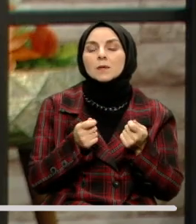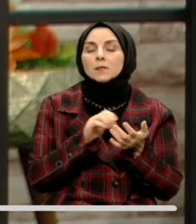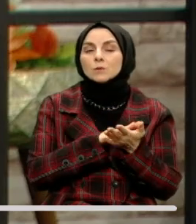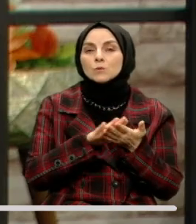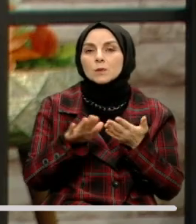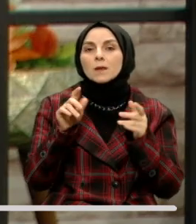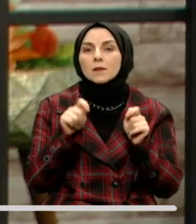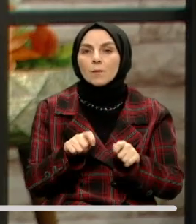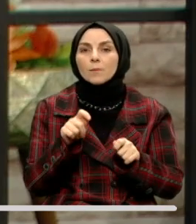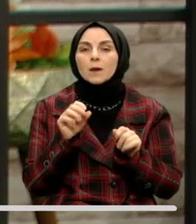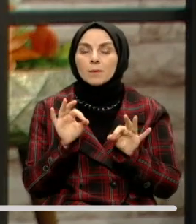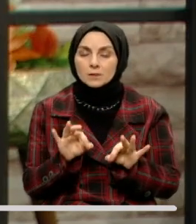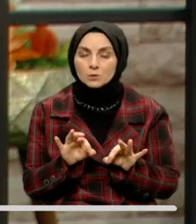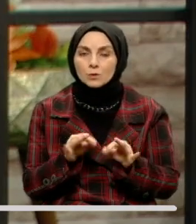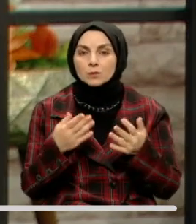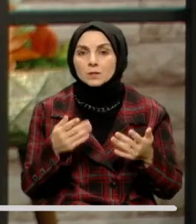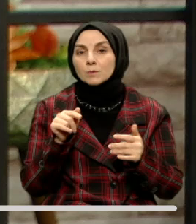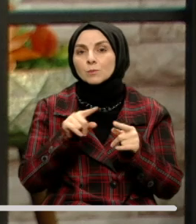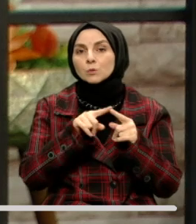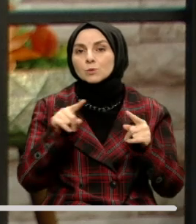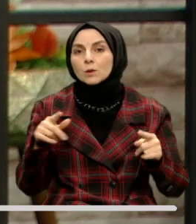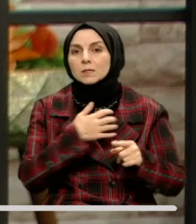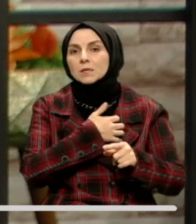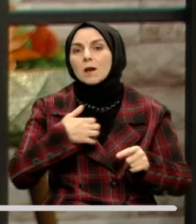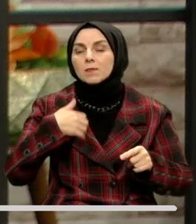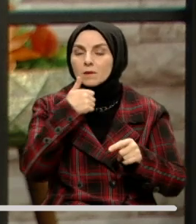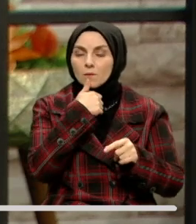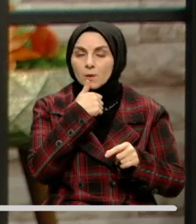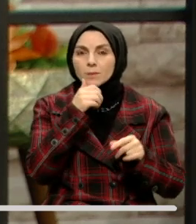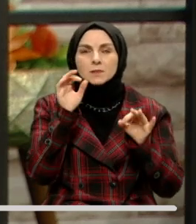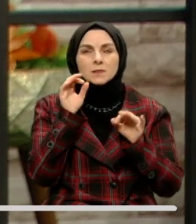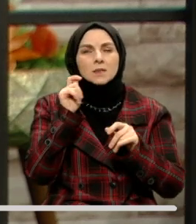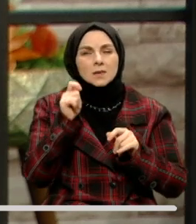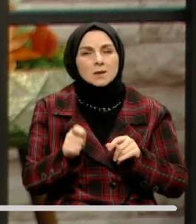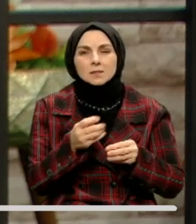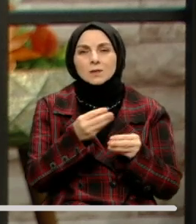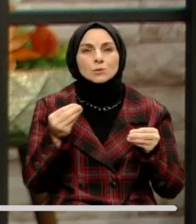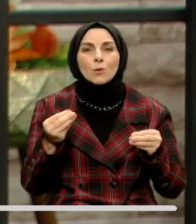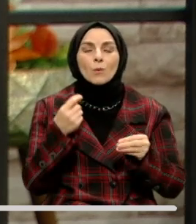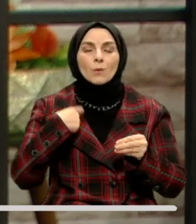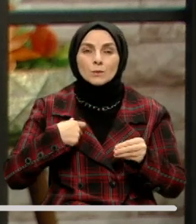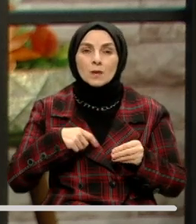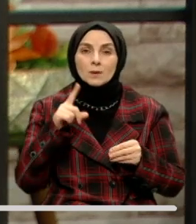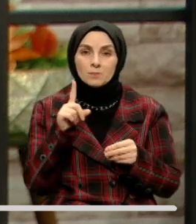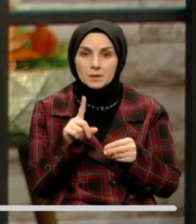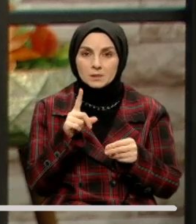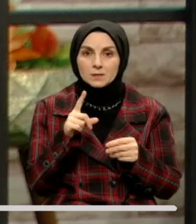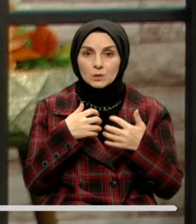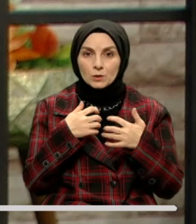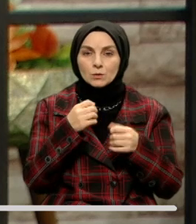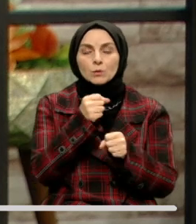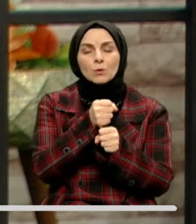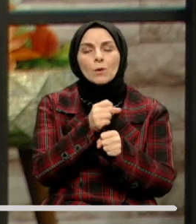istiyor. Tabii bu süreçte anne babanın gerçekten çok özel bir görevi var. Çünkü aslında